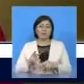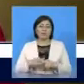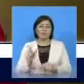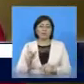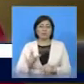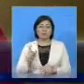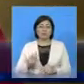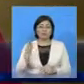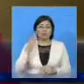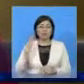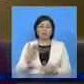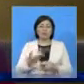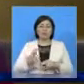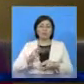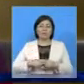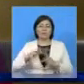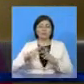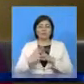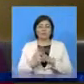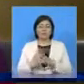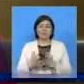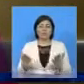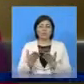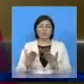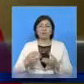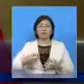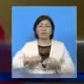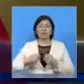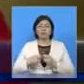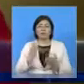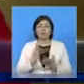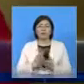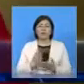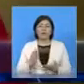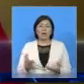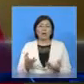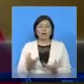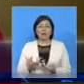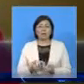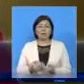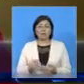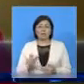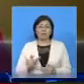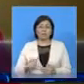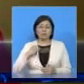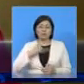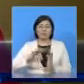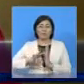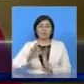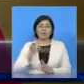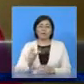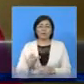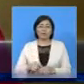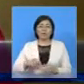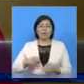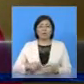какие проблемы данного аула, данного сельского округа. А когда народ сам будет выбирать своего акима, они знают